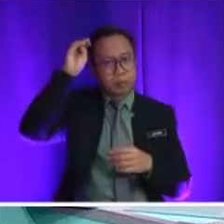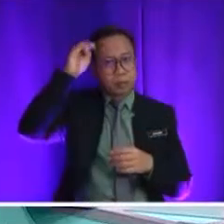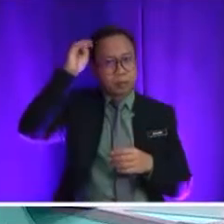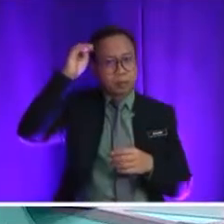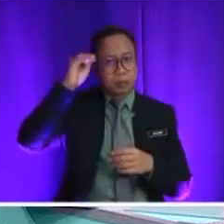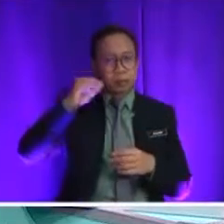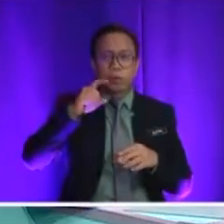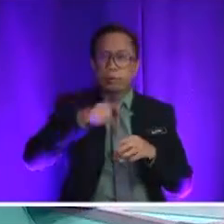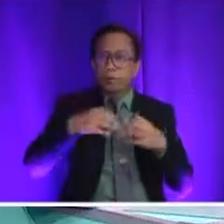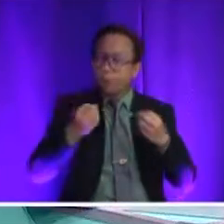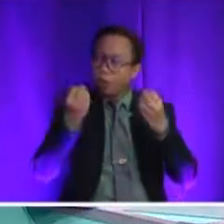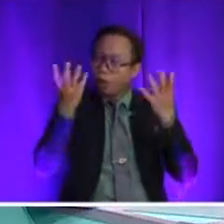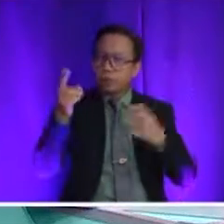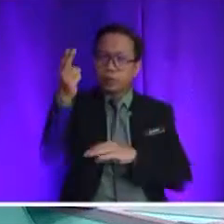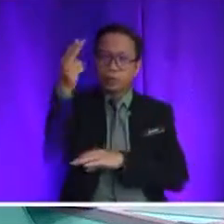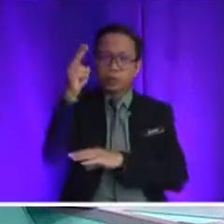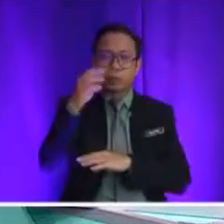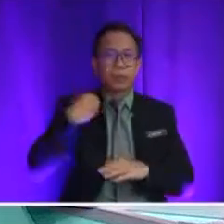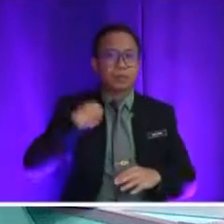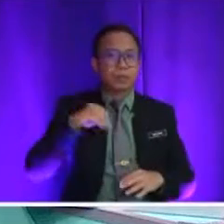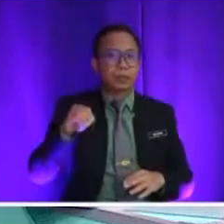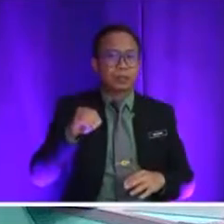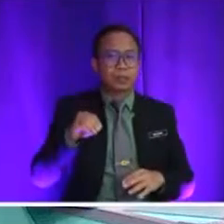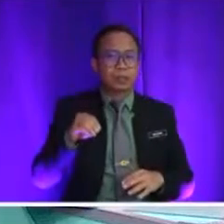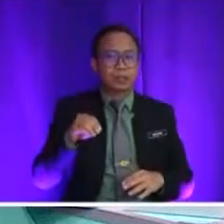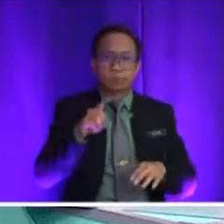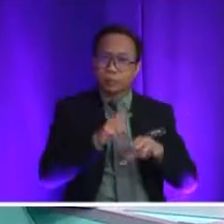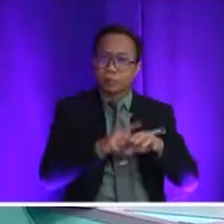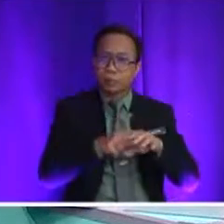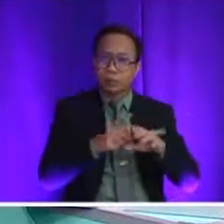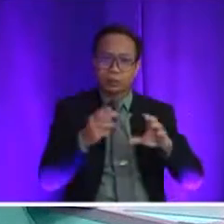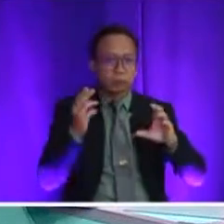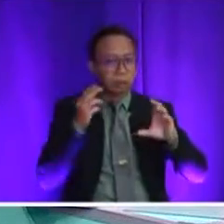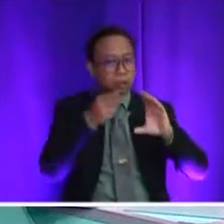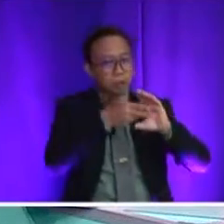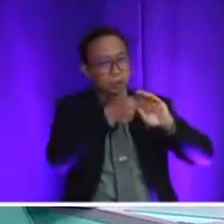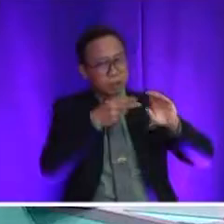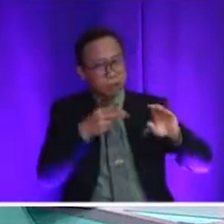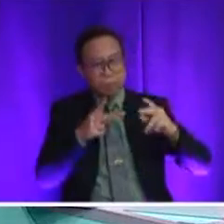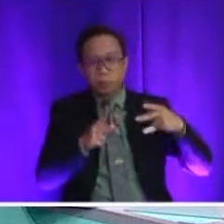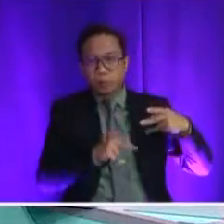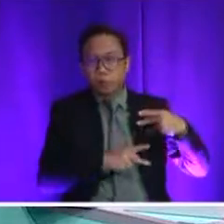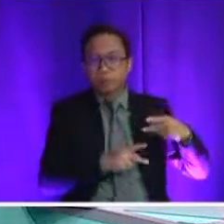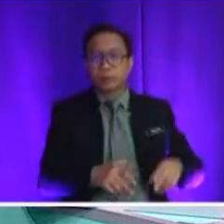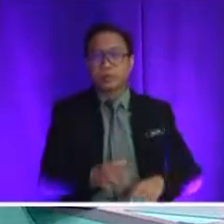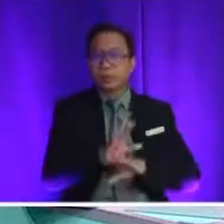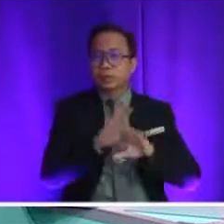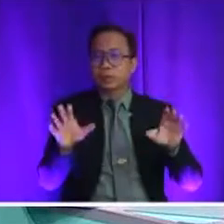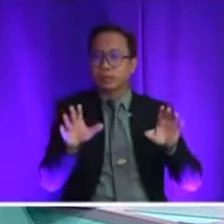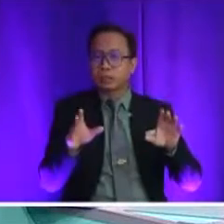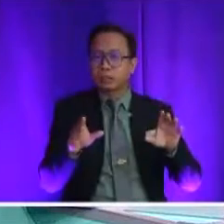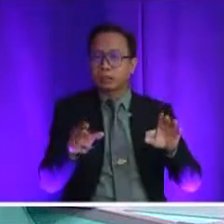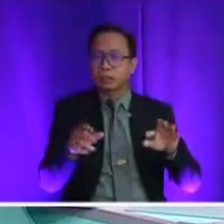lagi hutan banyak hutan jadi mereka it terdedah dengan serangan hendap komik-komik gigi tidak akan